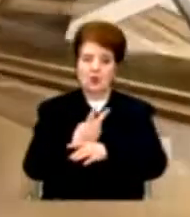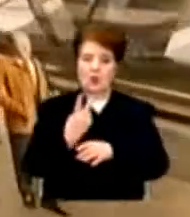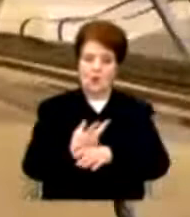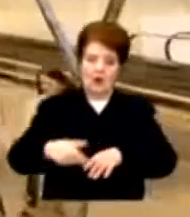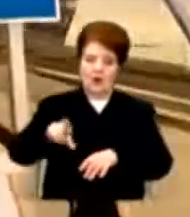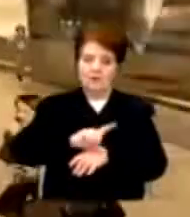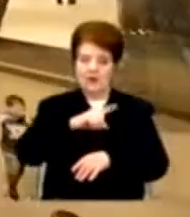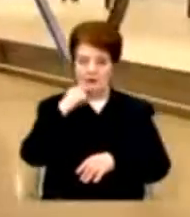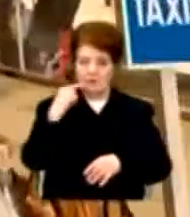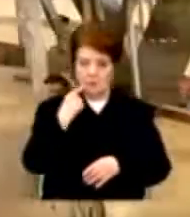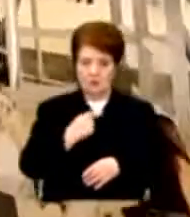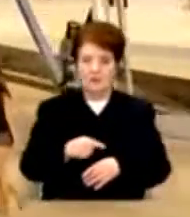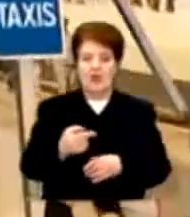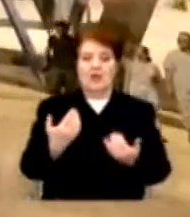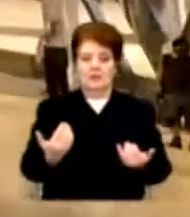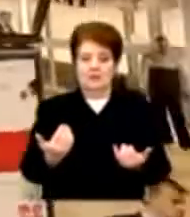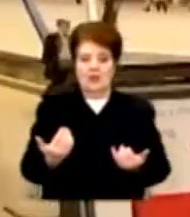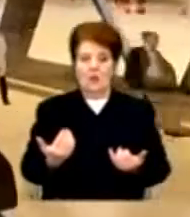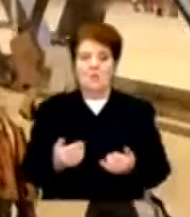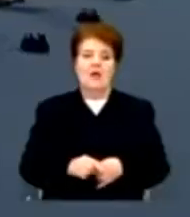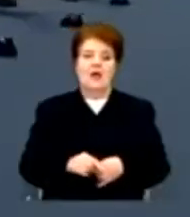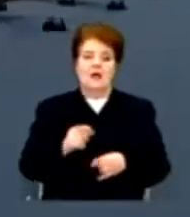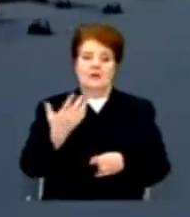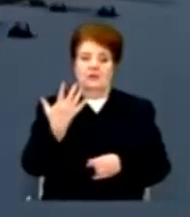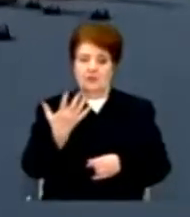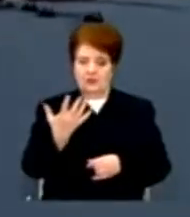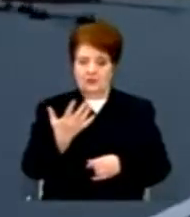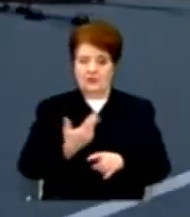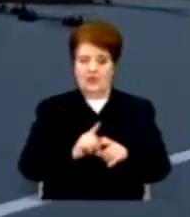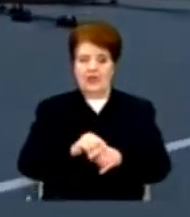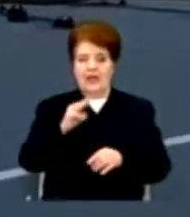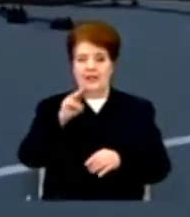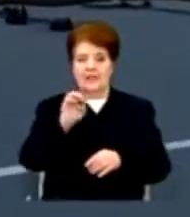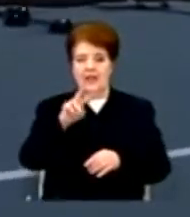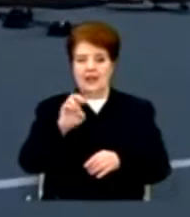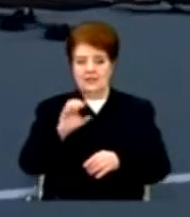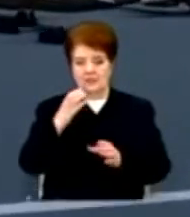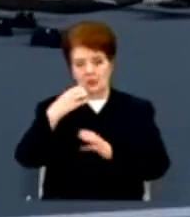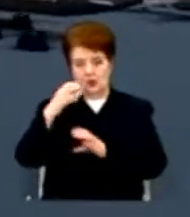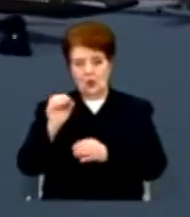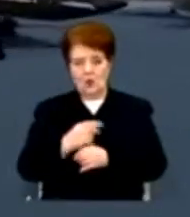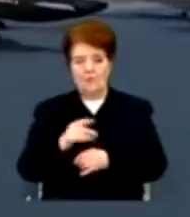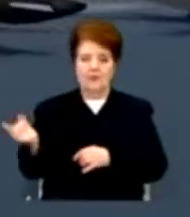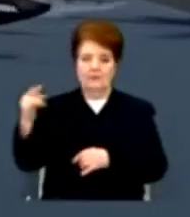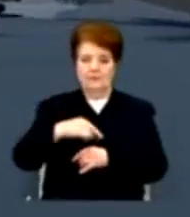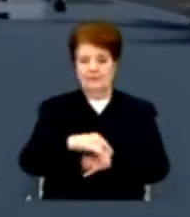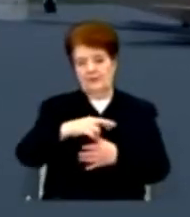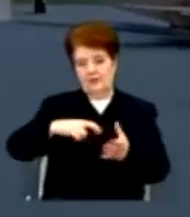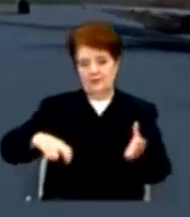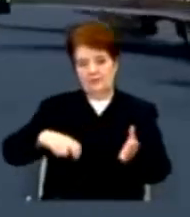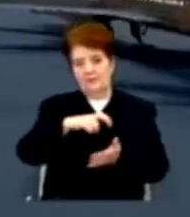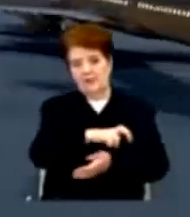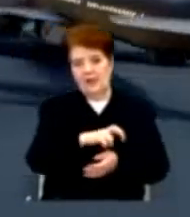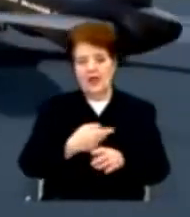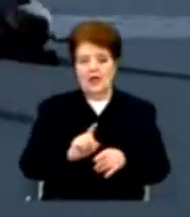mult față de terminalul folosit acum. Vor fi instalate și 5 pasarele telescopice pentru îmbarcarea și debarcarea pasagerilor.